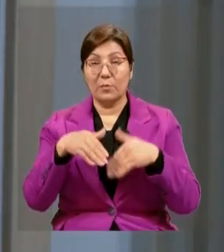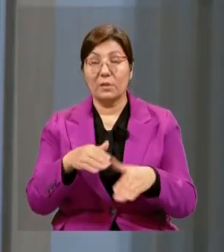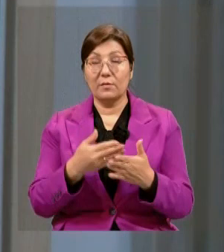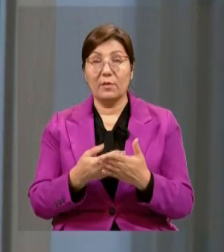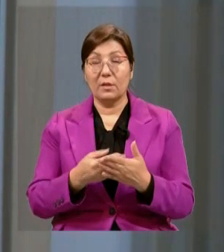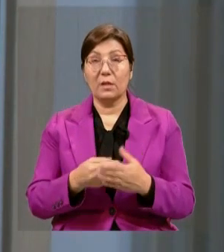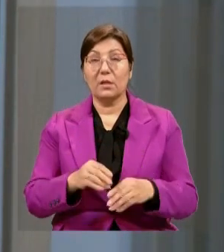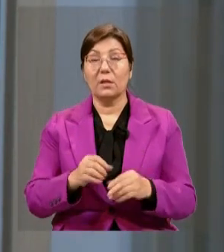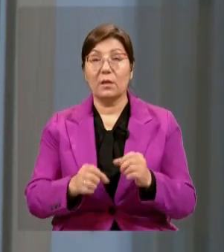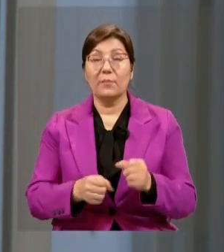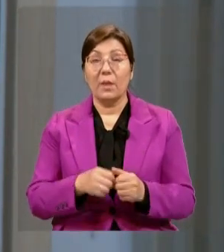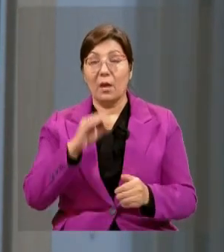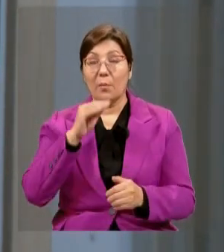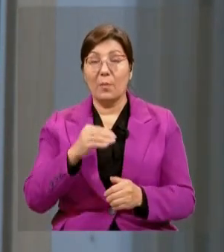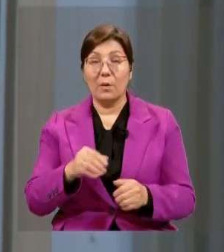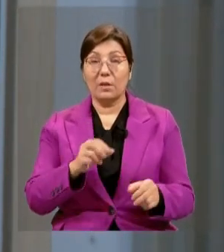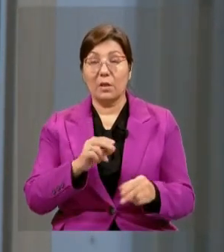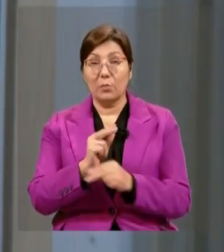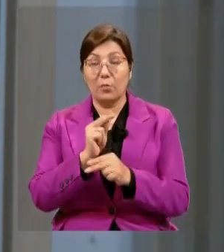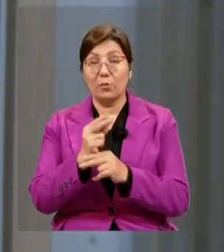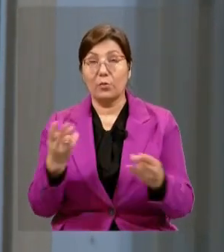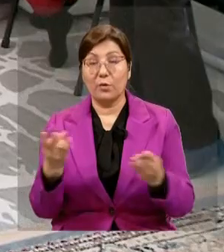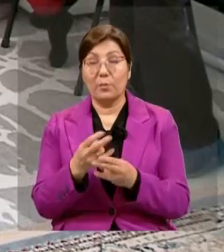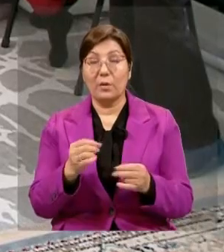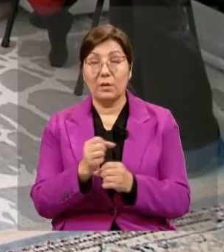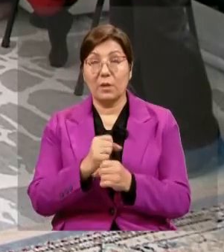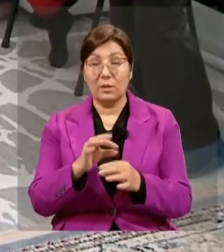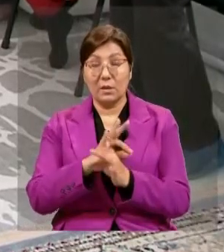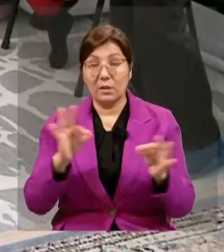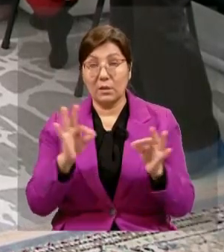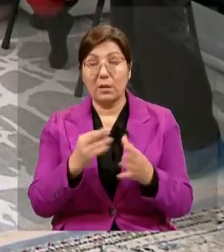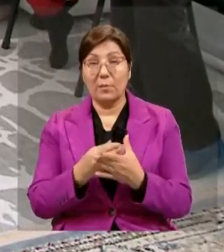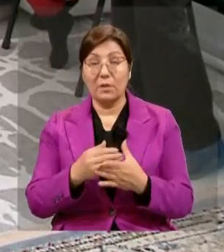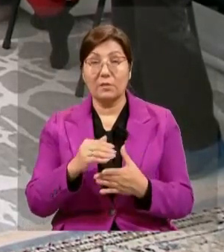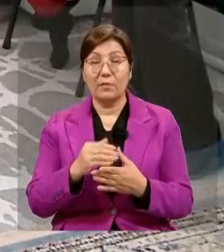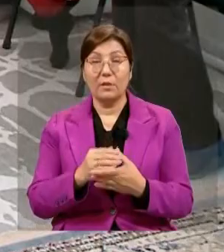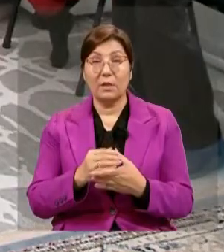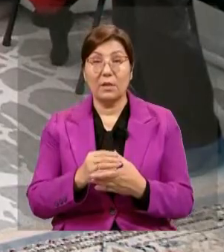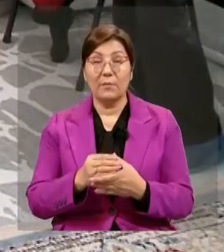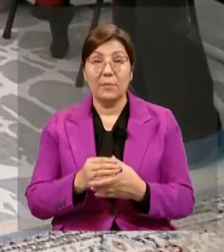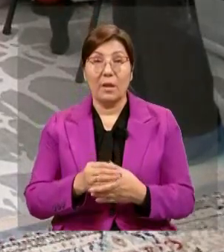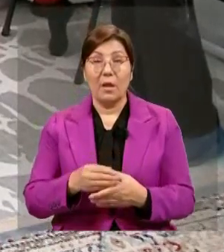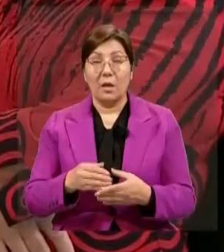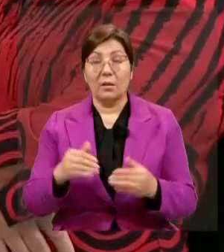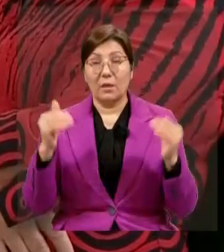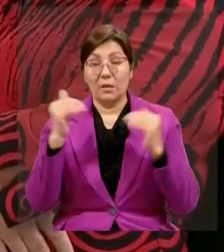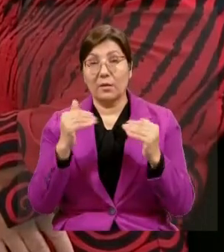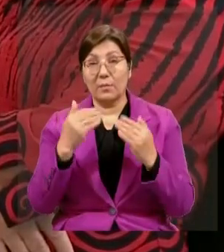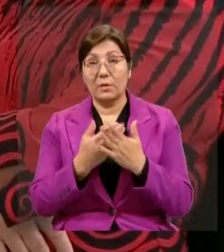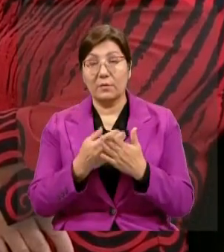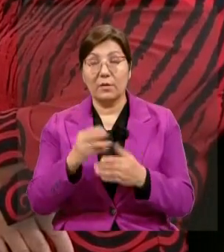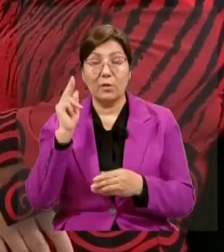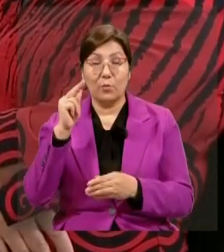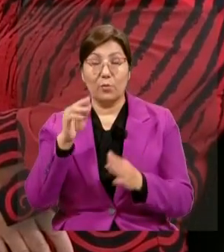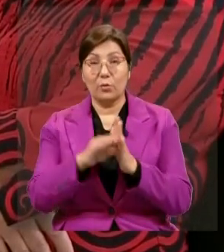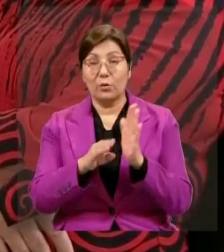оқытуды бірден қолға алу қажет. Атом энергетикасы мамандарын әлемнің жетекші елдерінде оқыту мәселесі күн тәртібіне шығады. Сонымен қатар